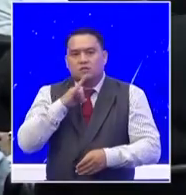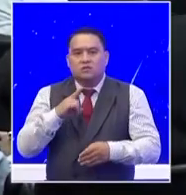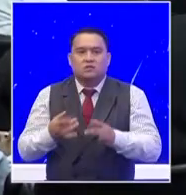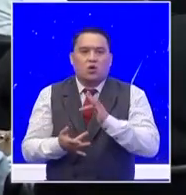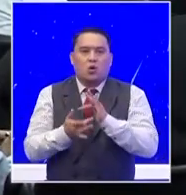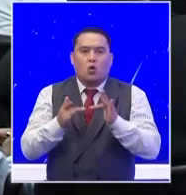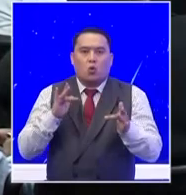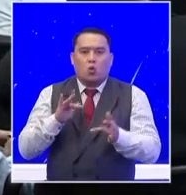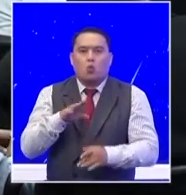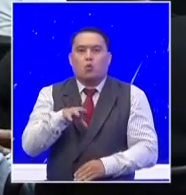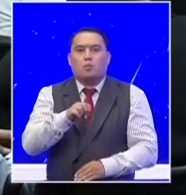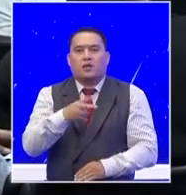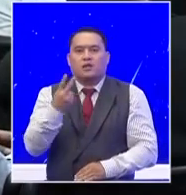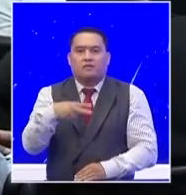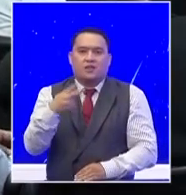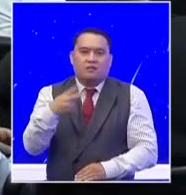сайт